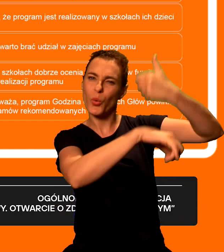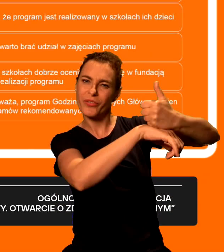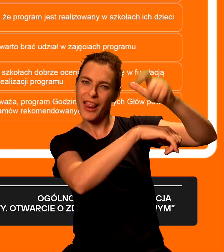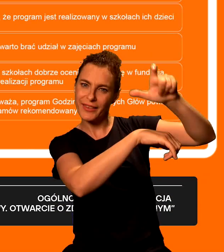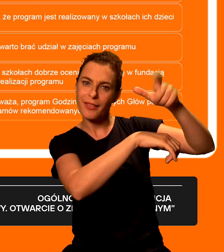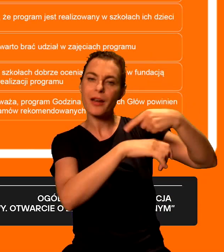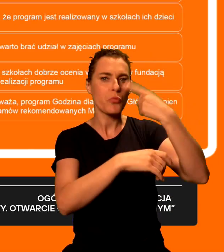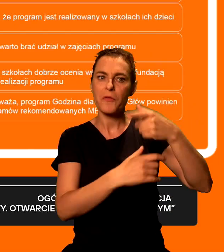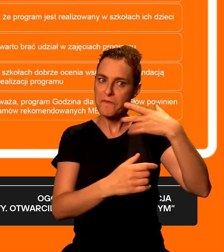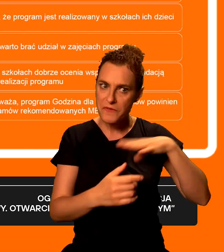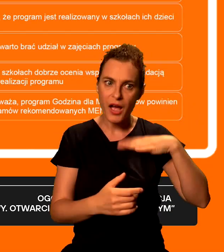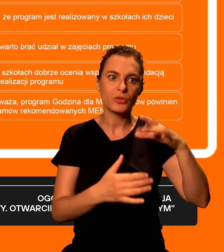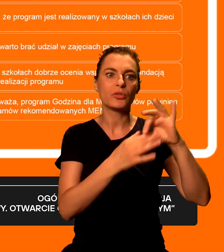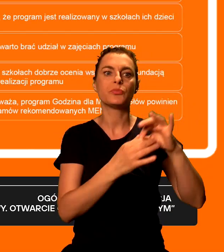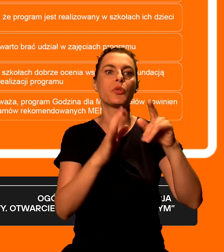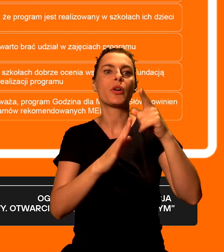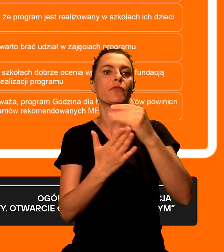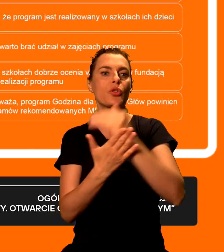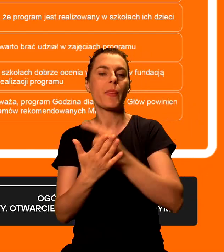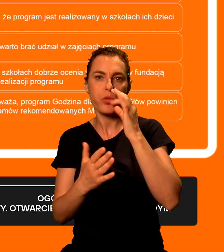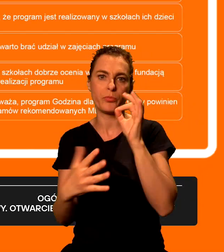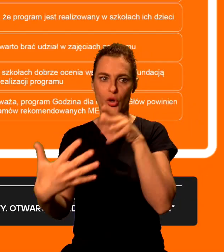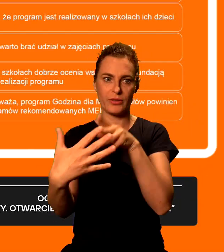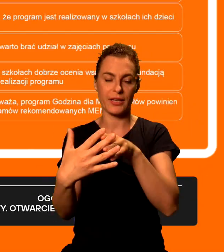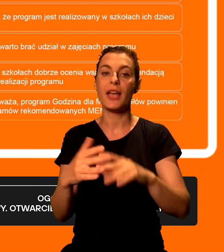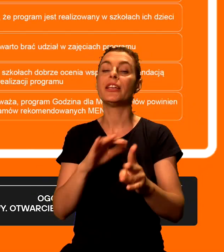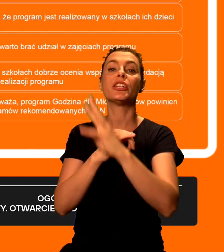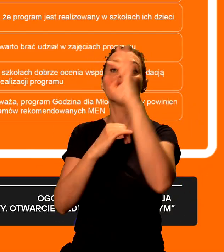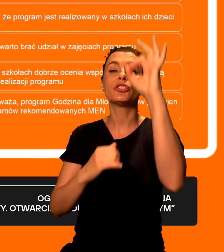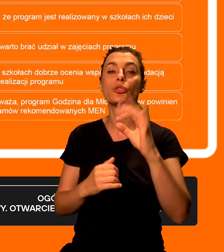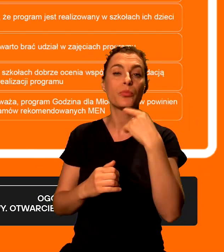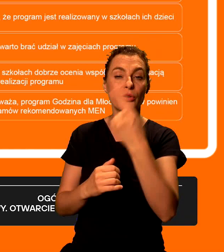Nowezą. Za chwilę to znowu wytłumaczę. I 90,7% liderów